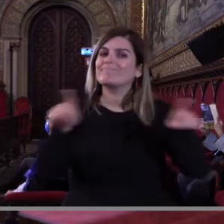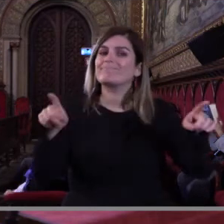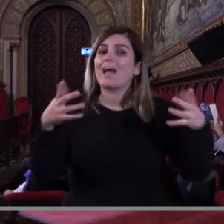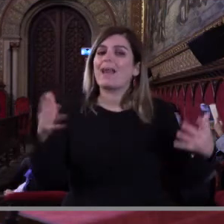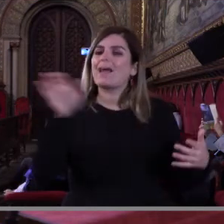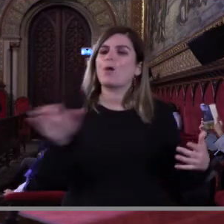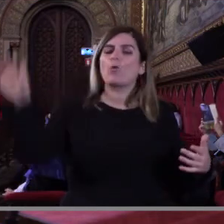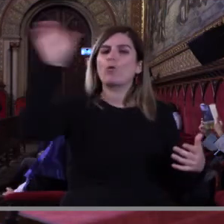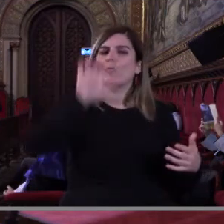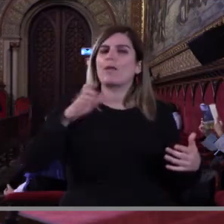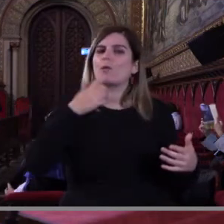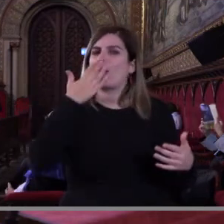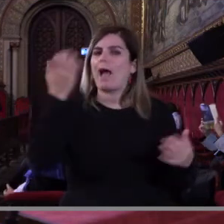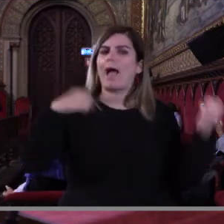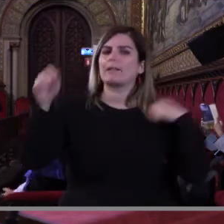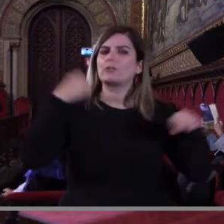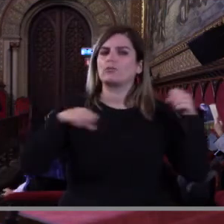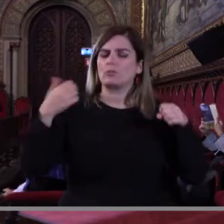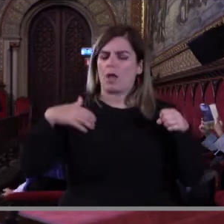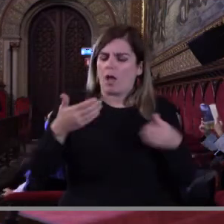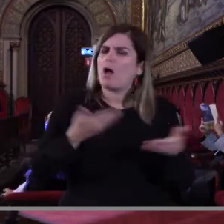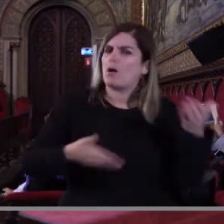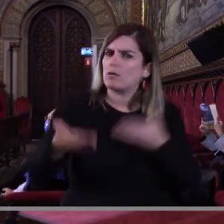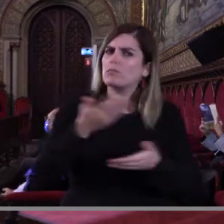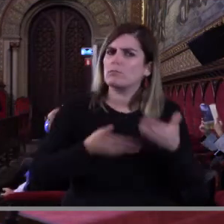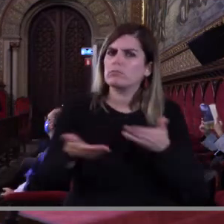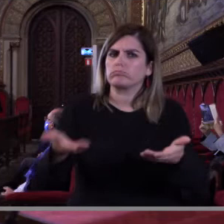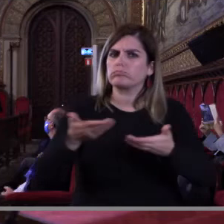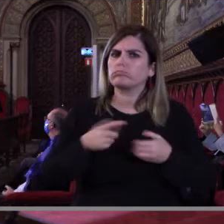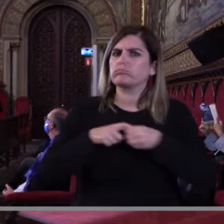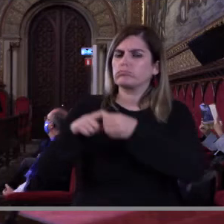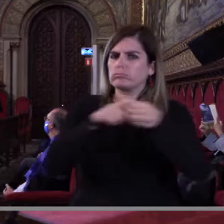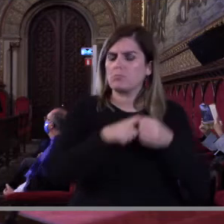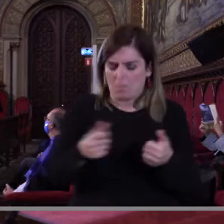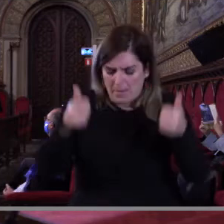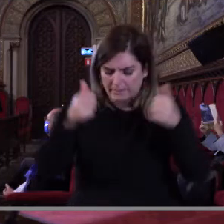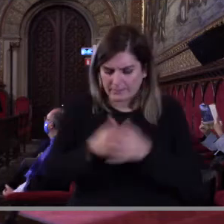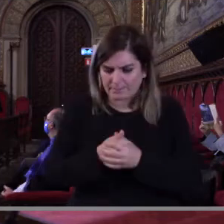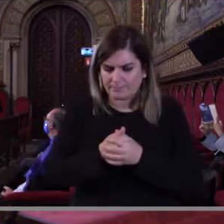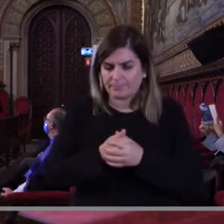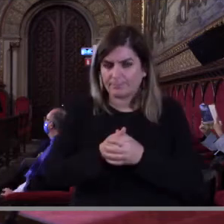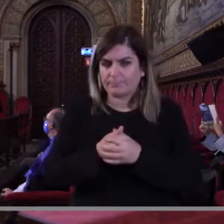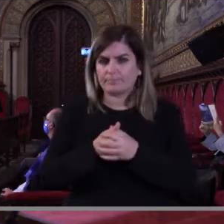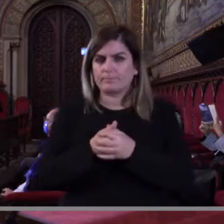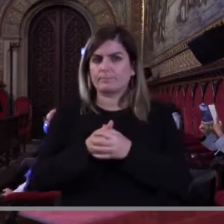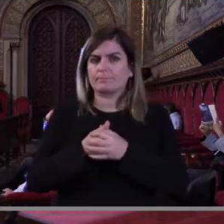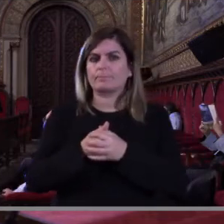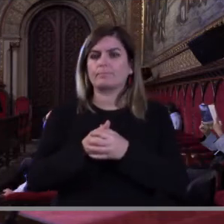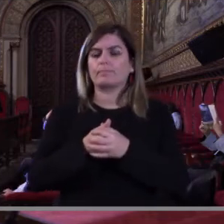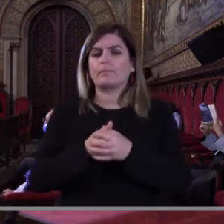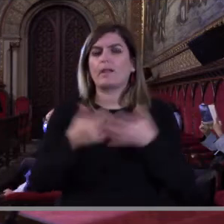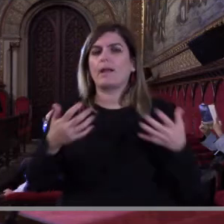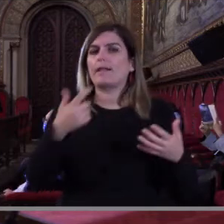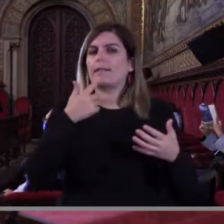ha adoptat una actitud més proactiva, expansiva i solidària. L'anomenat Next Generation